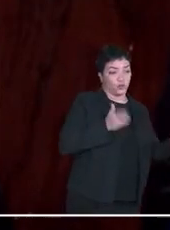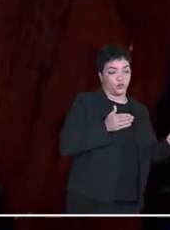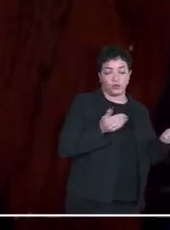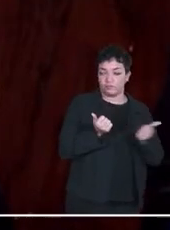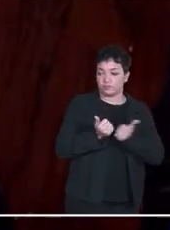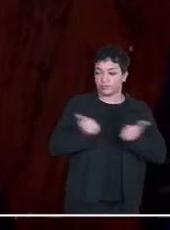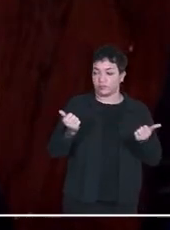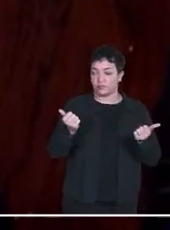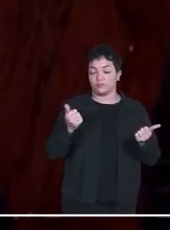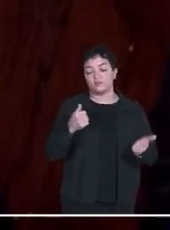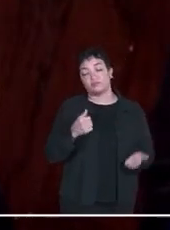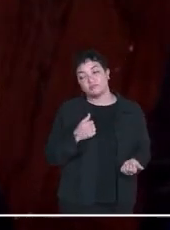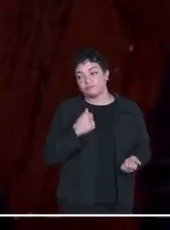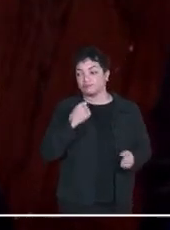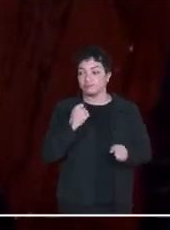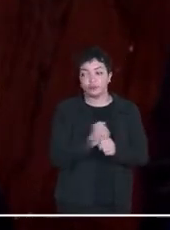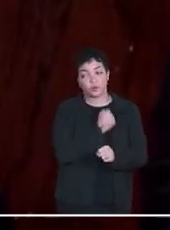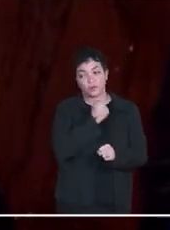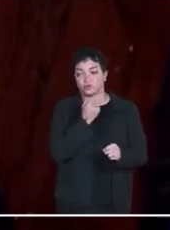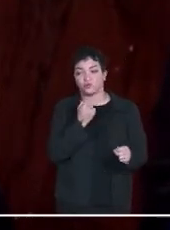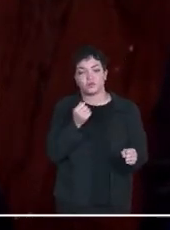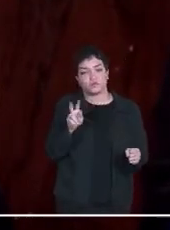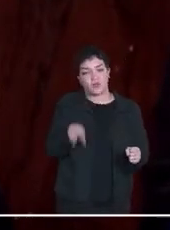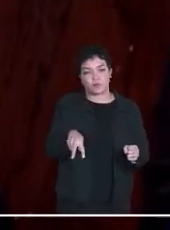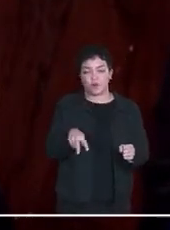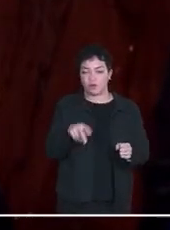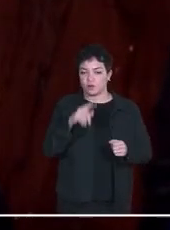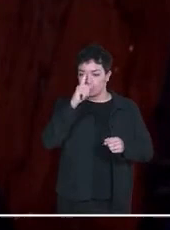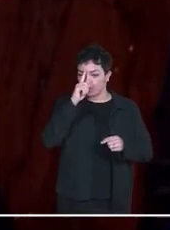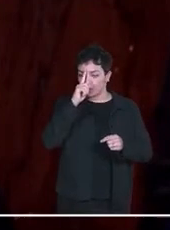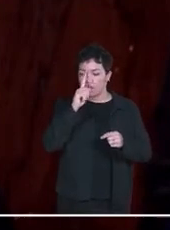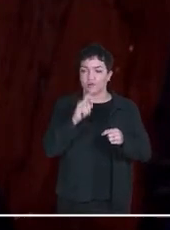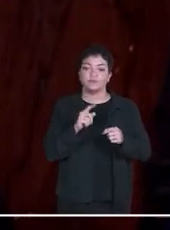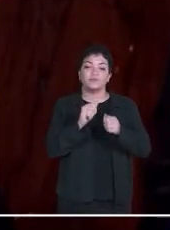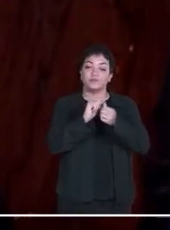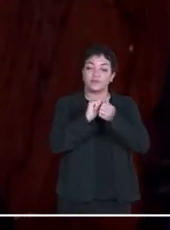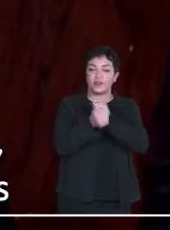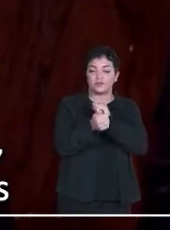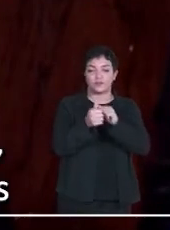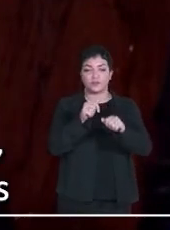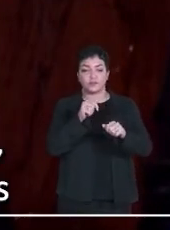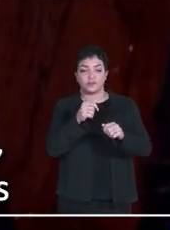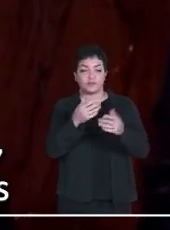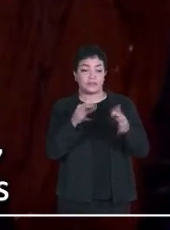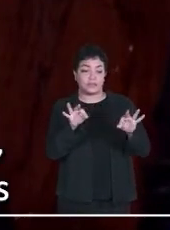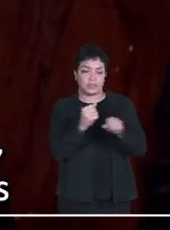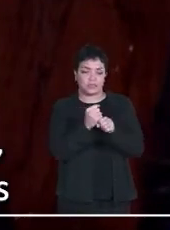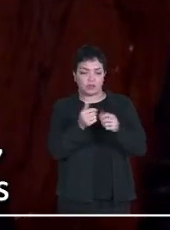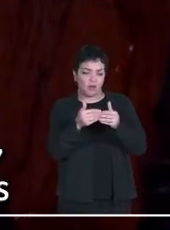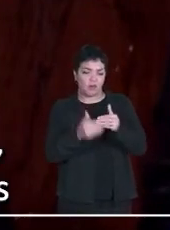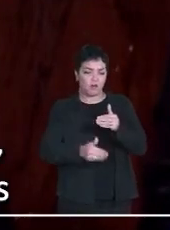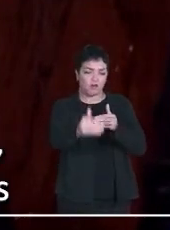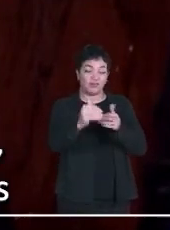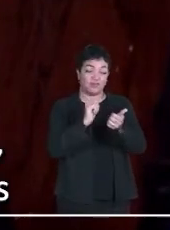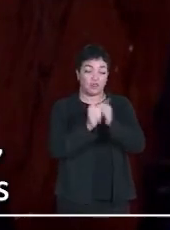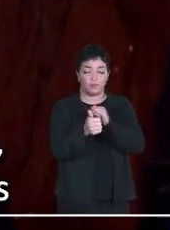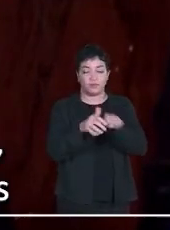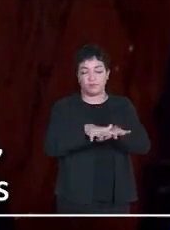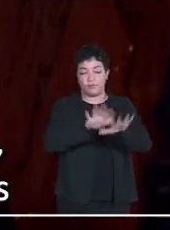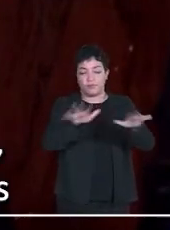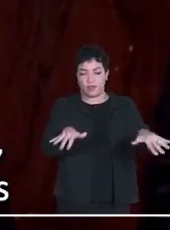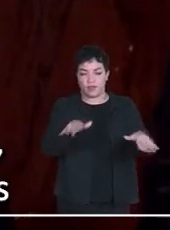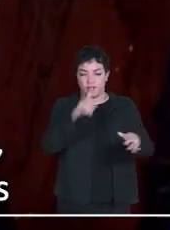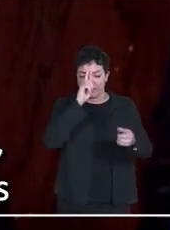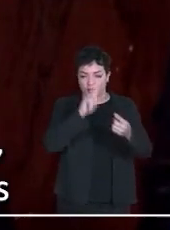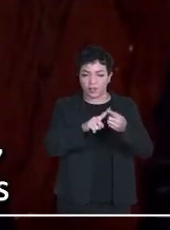regrette fortement, puisque en particulier sur ces grands défis que nous aurons à affronter dans la décennie à venir, que ce soit le climat ou la biodiversité, les